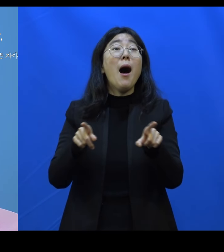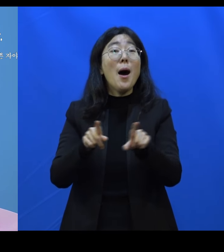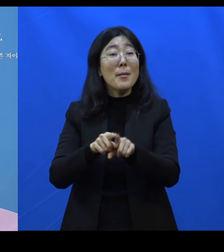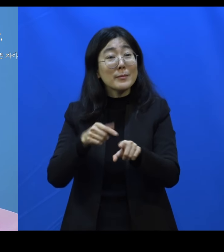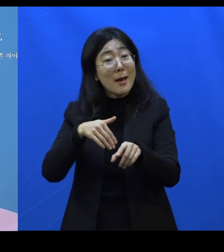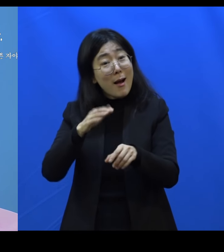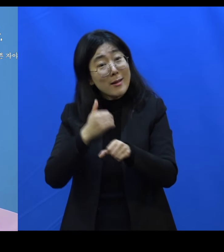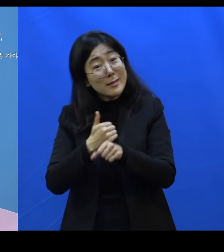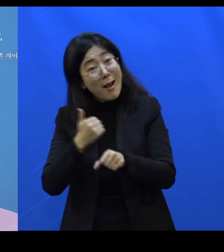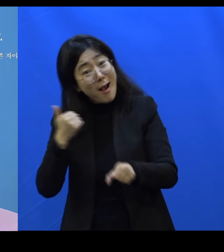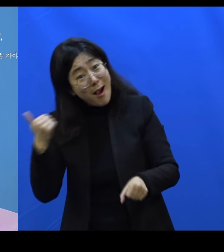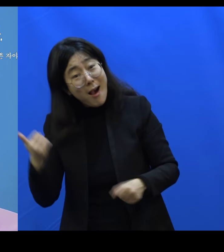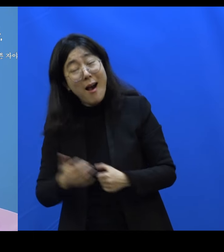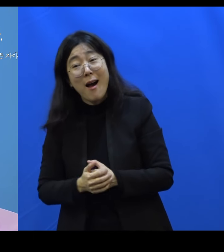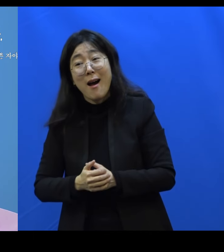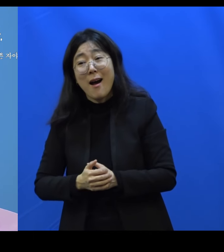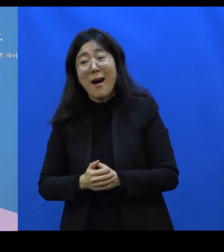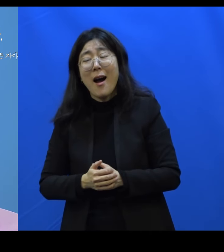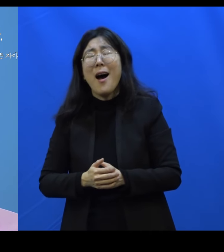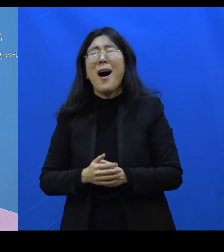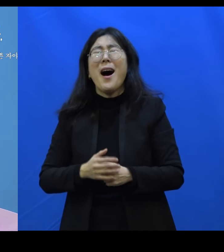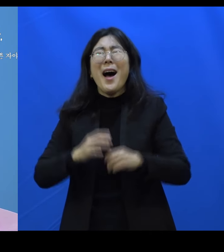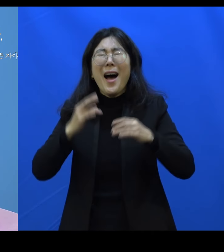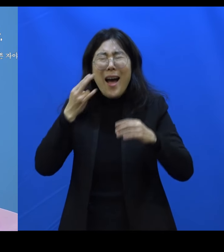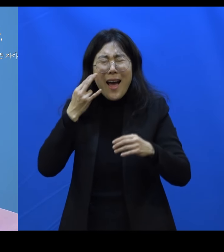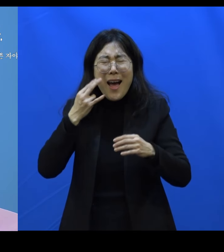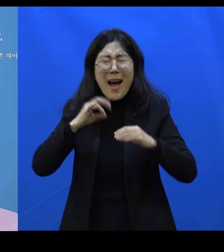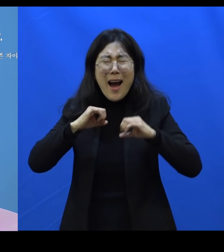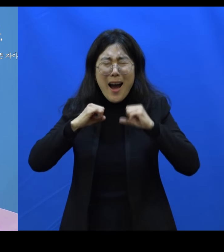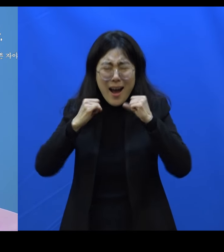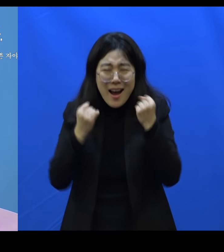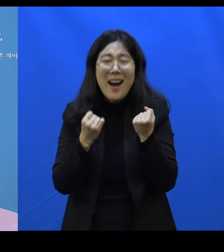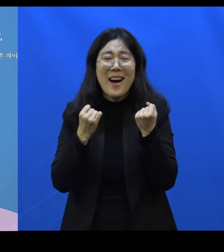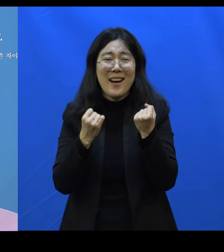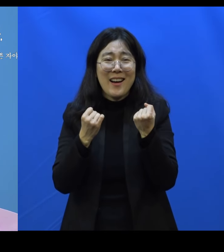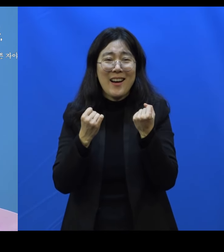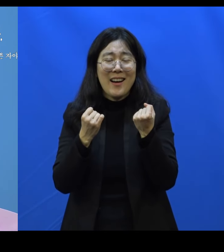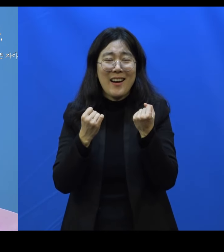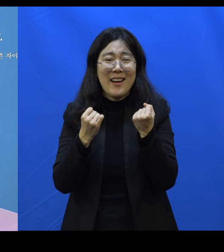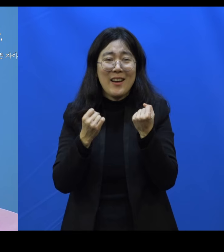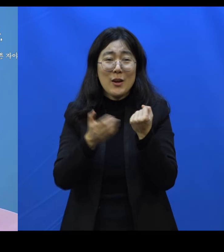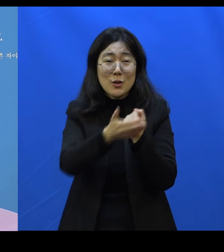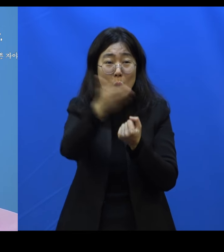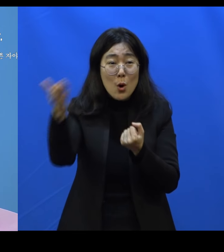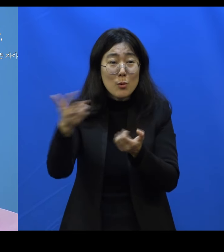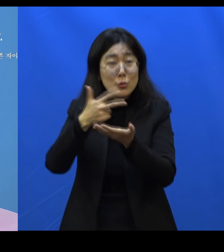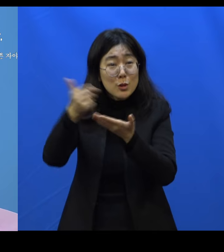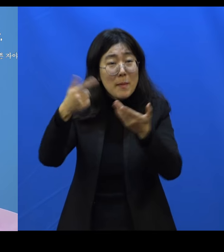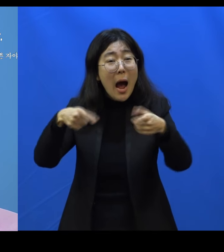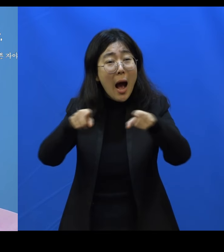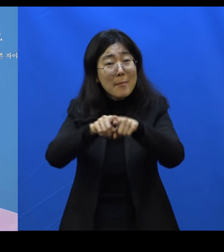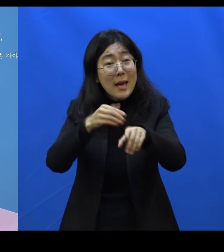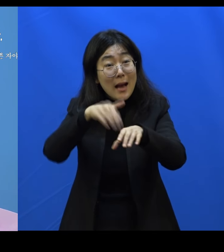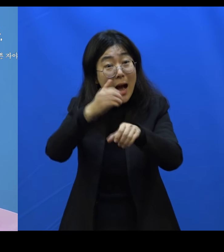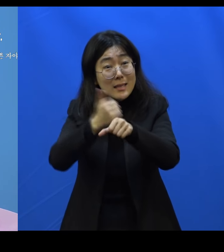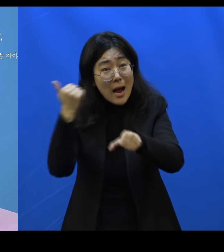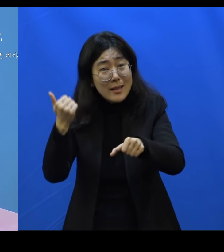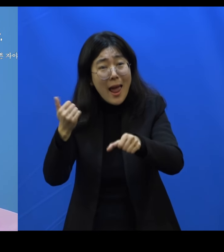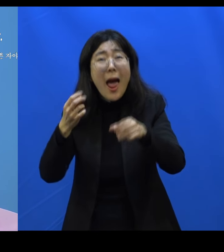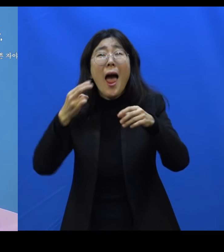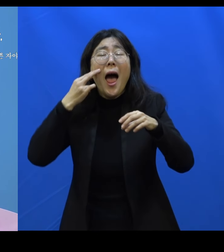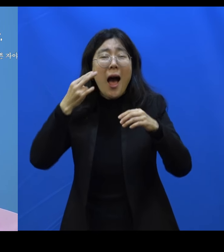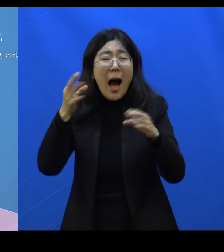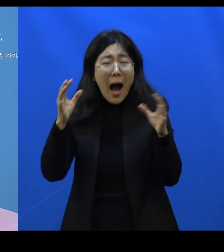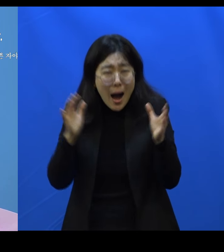음성에 응답하고 주님이 내미신 손을 붙잡는 은혜가 있게 되기를 축원합니다. 자,